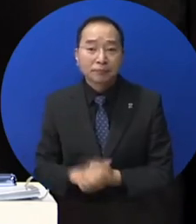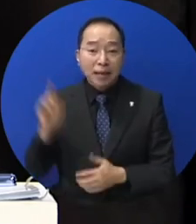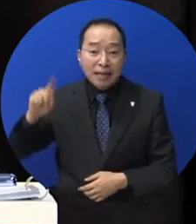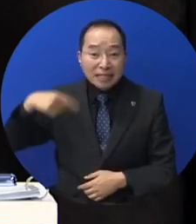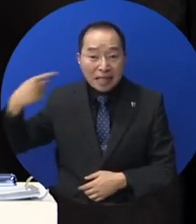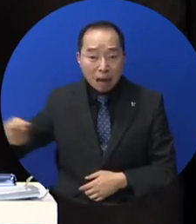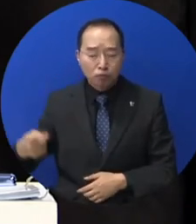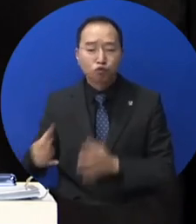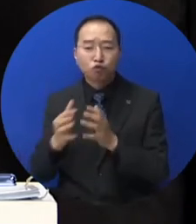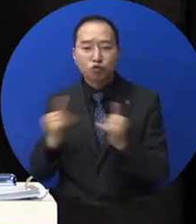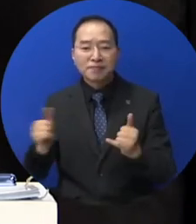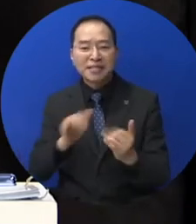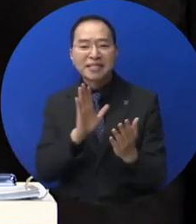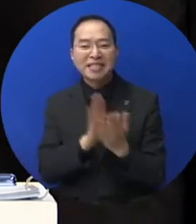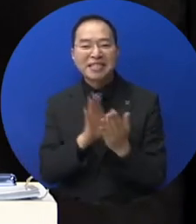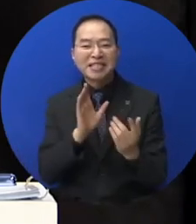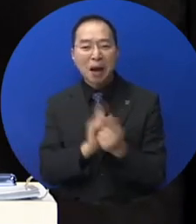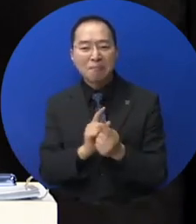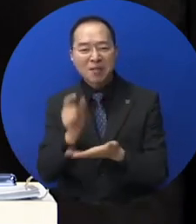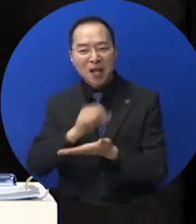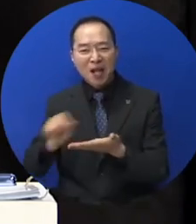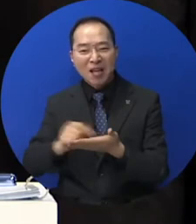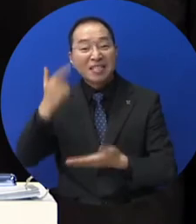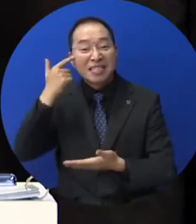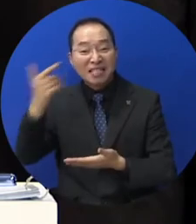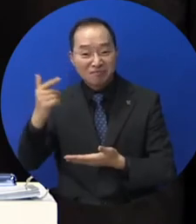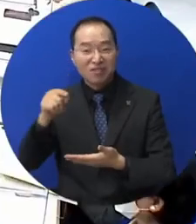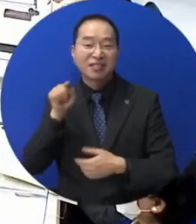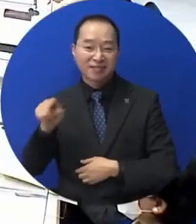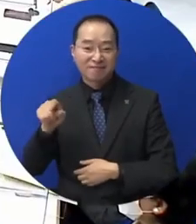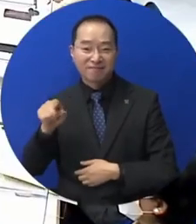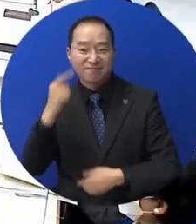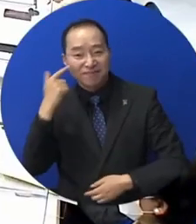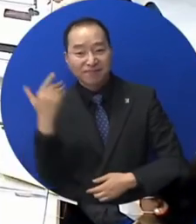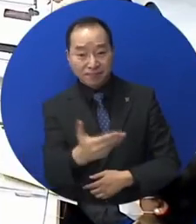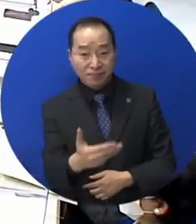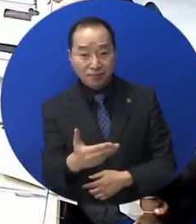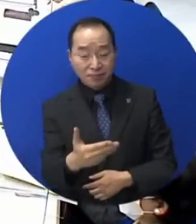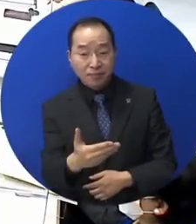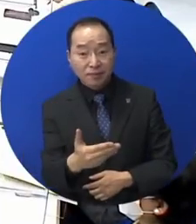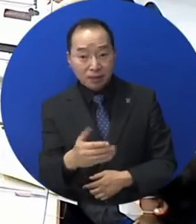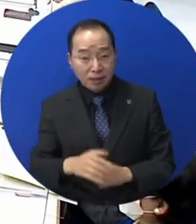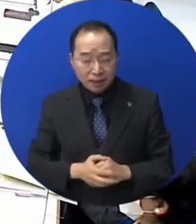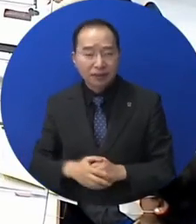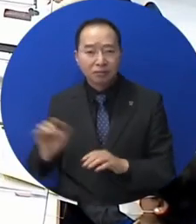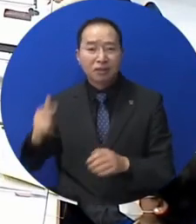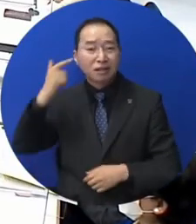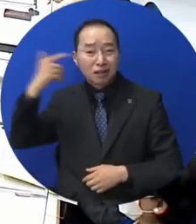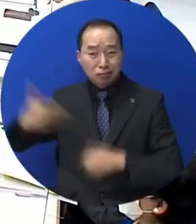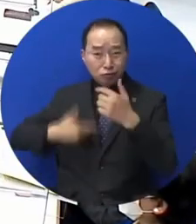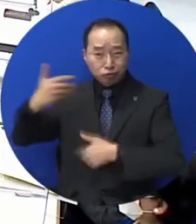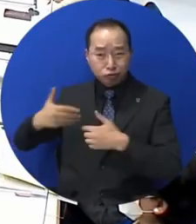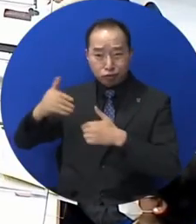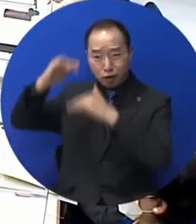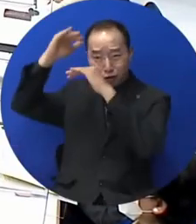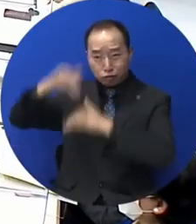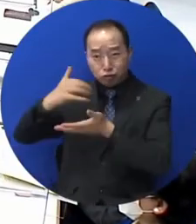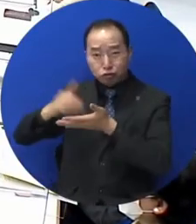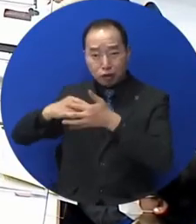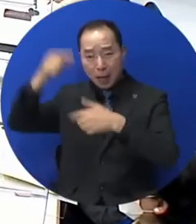직접 질문한 국민 질문 순서입니다. 국민 질문 진행 방식은 접수된 질문에 1년 번호를